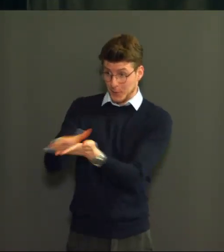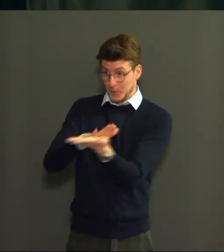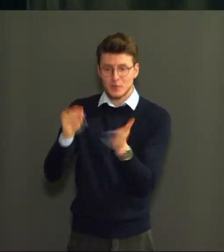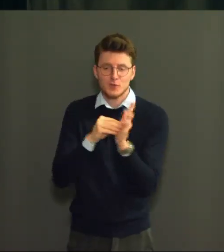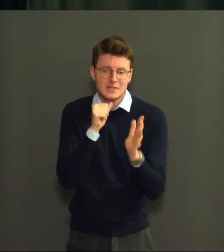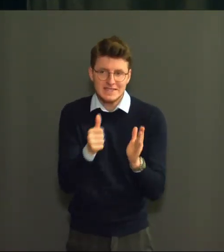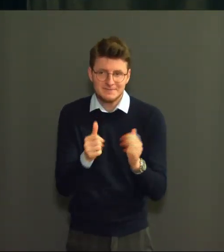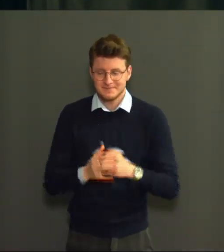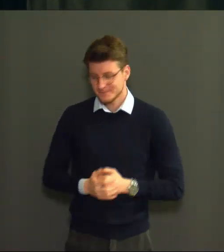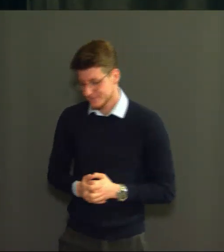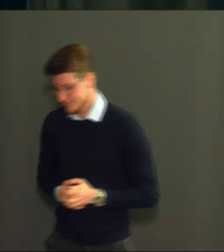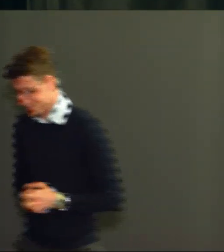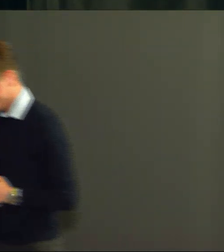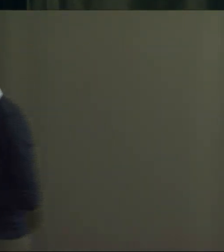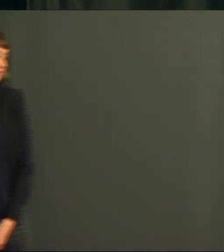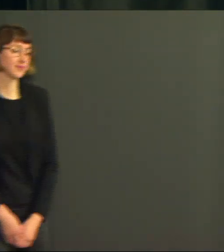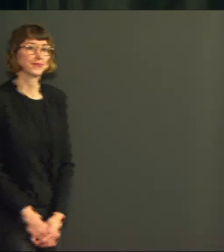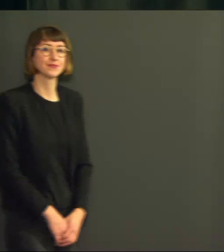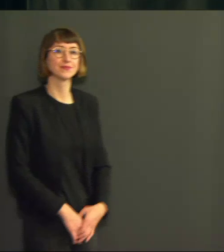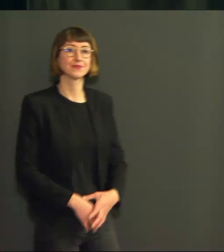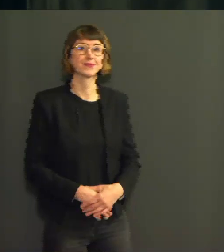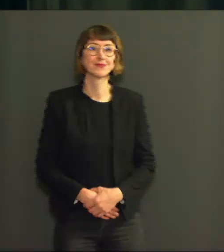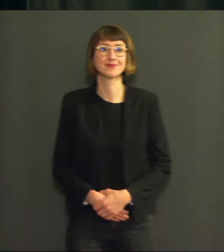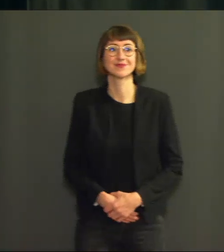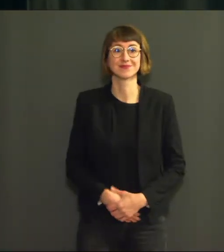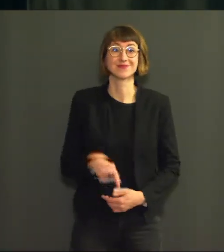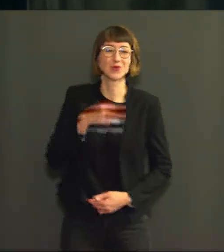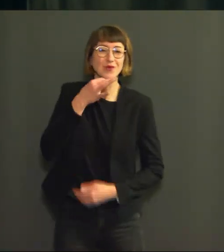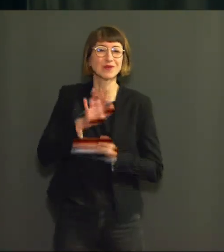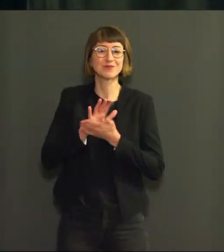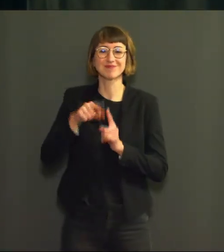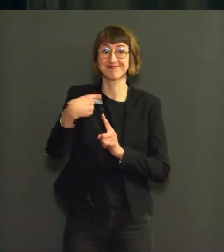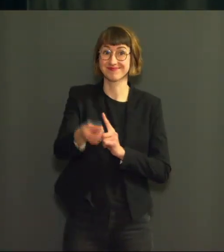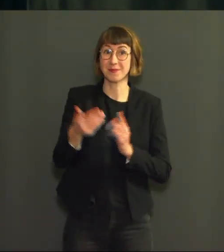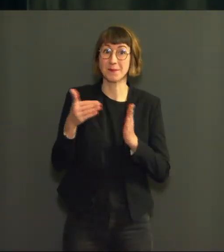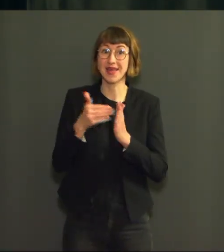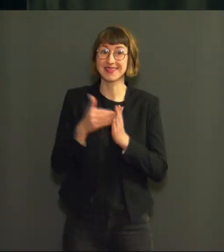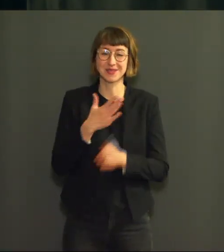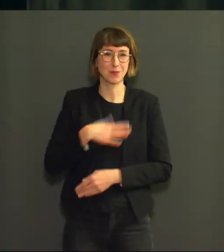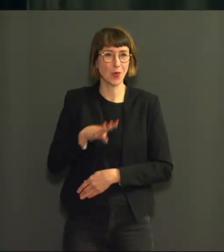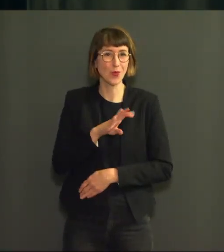conférence de presse aura lieu le mardi prochain. Bon week-end et à mardi.